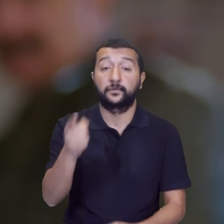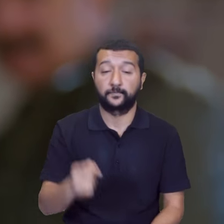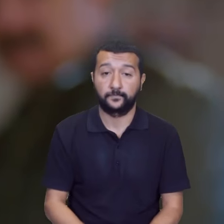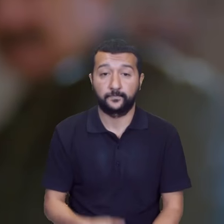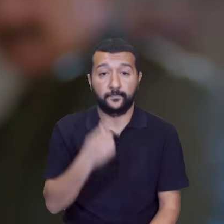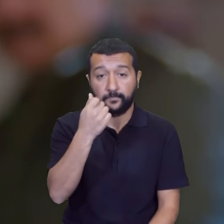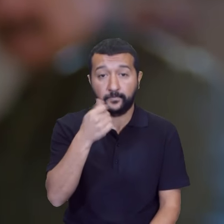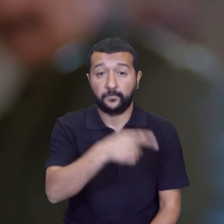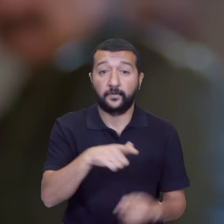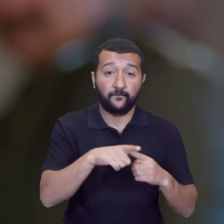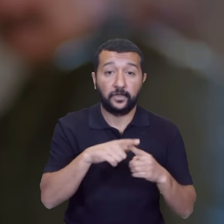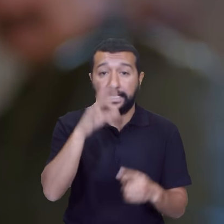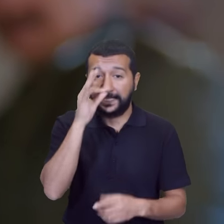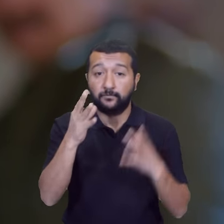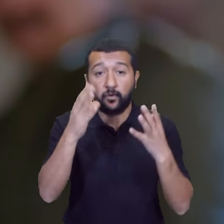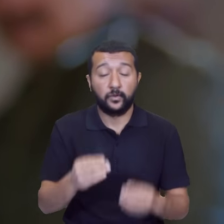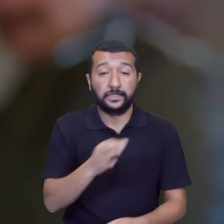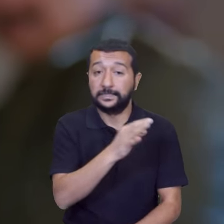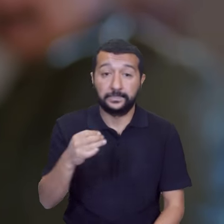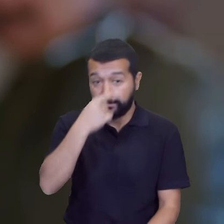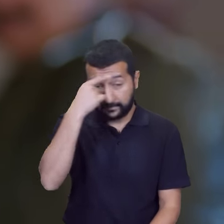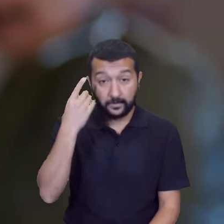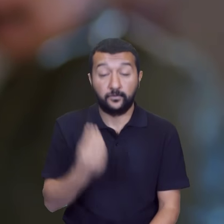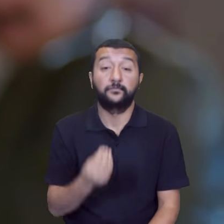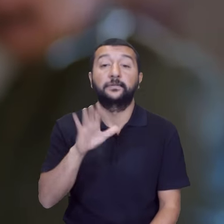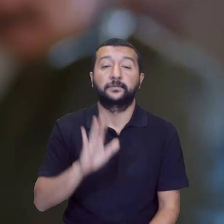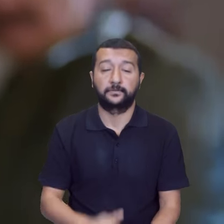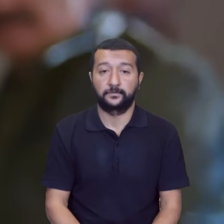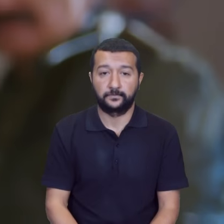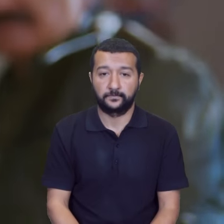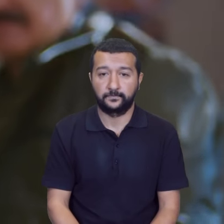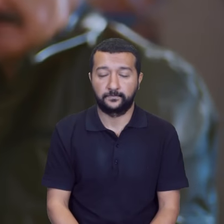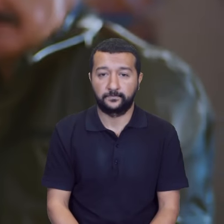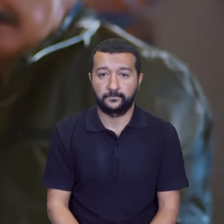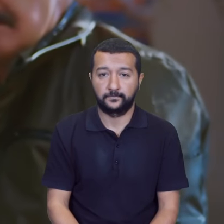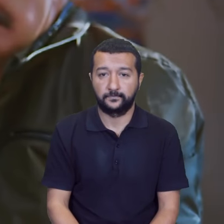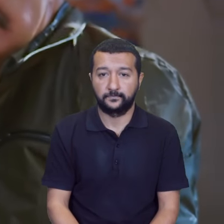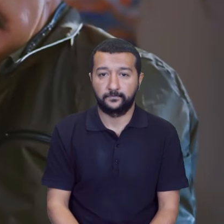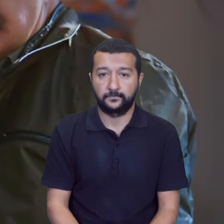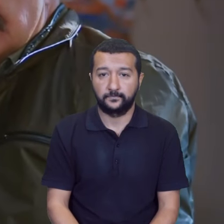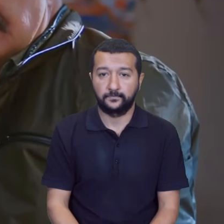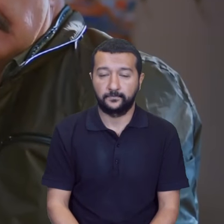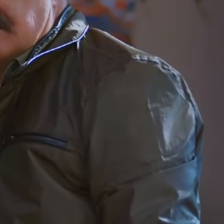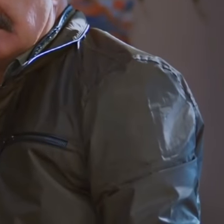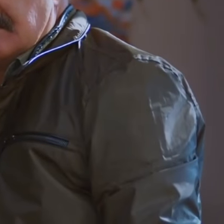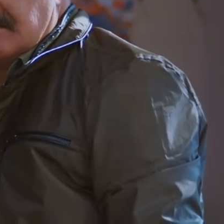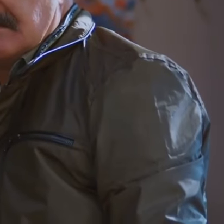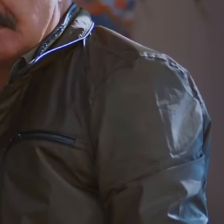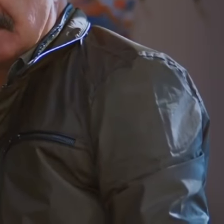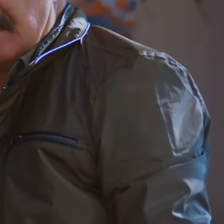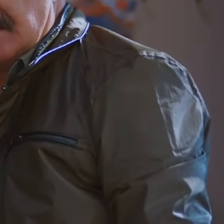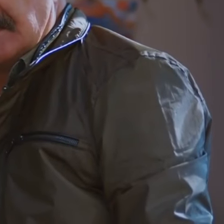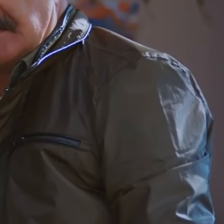Parayla fütürün kimde olduğu hiç belli olmaz. Bakışları Yadigar'ın baktığı tarafa